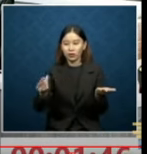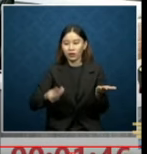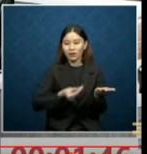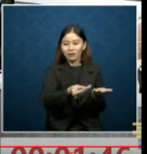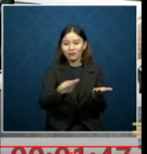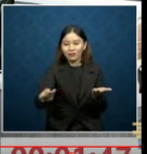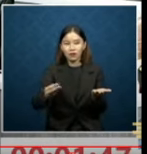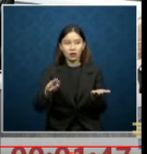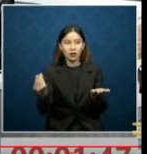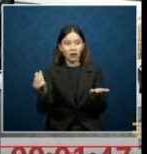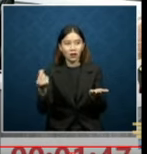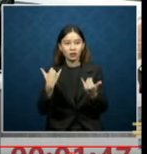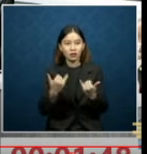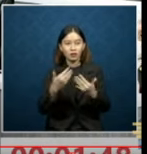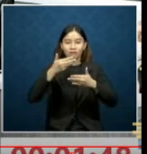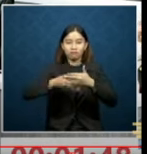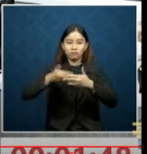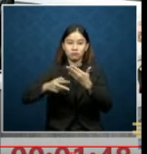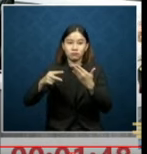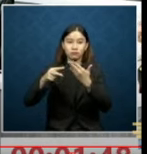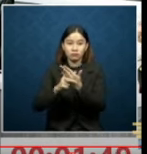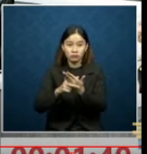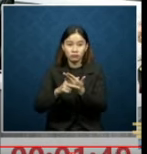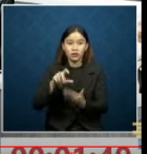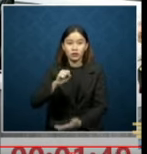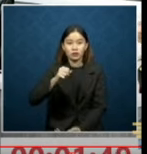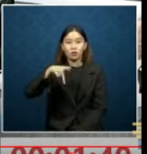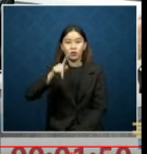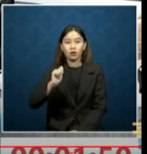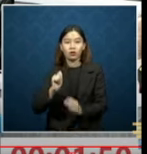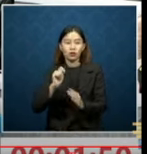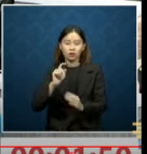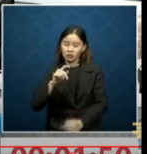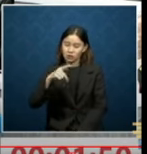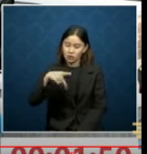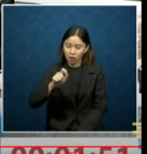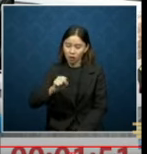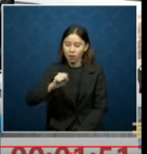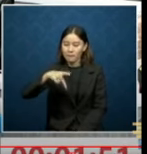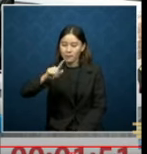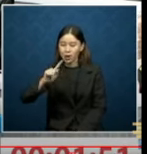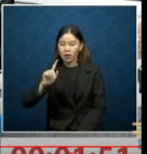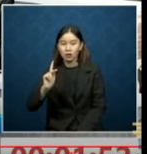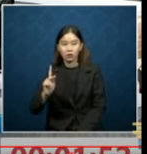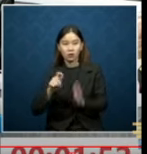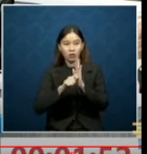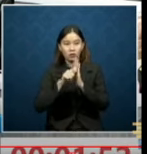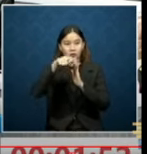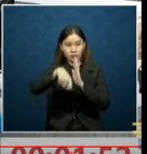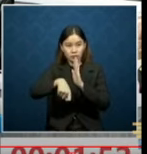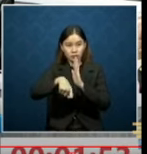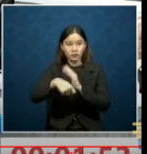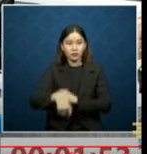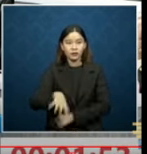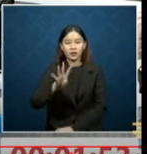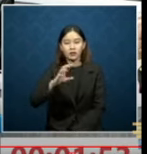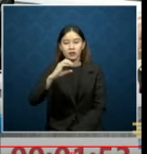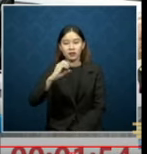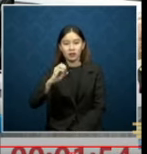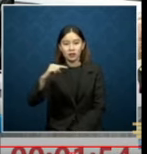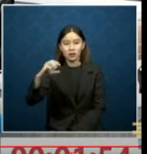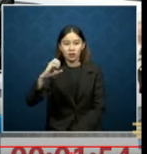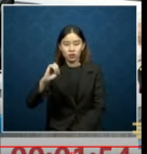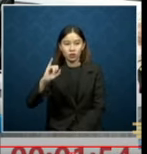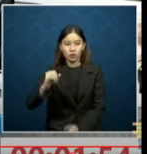แต่มันมาสะดุดนะครับตรงที่สปก.นครราชสีมาไปรังวัดปักหมุดออกสปก. 4/01 เอื้อ